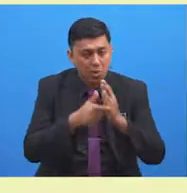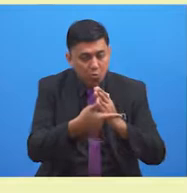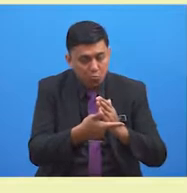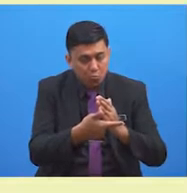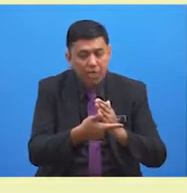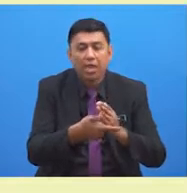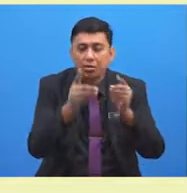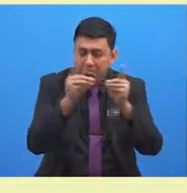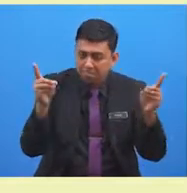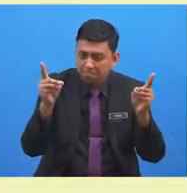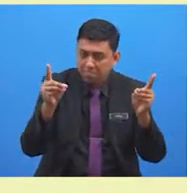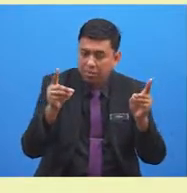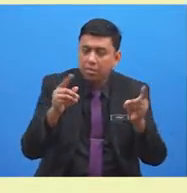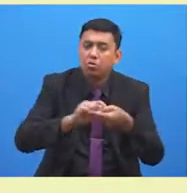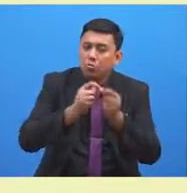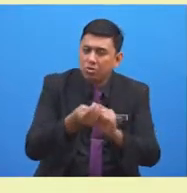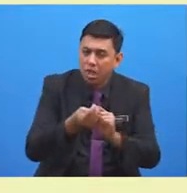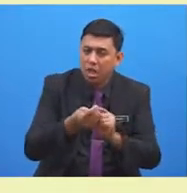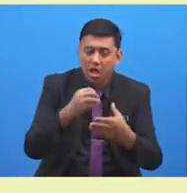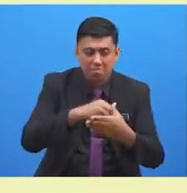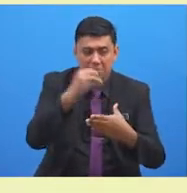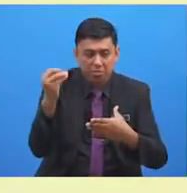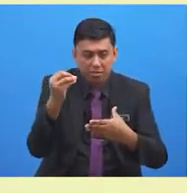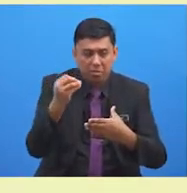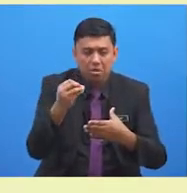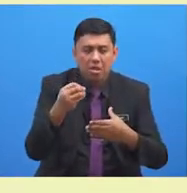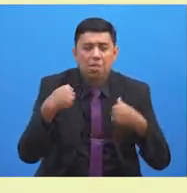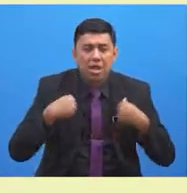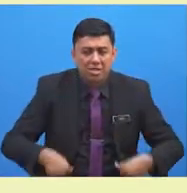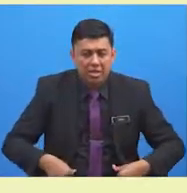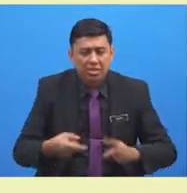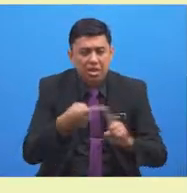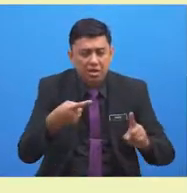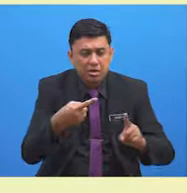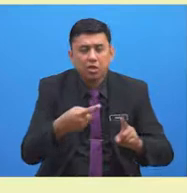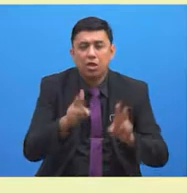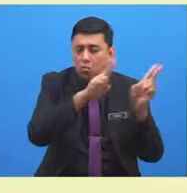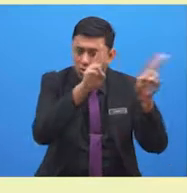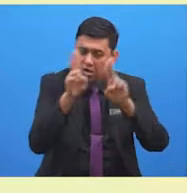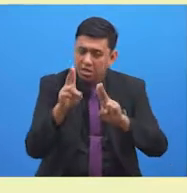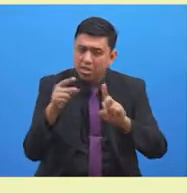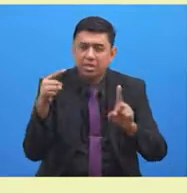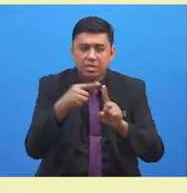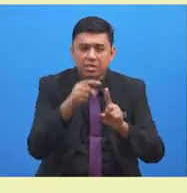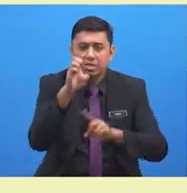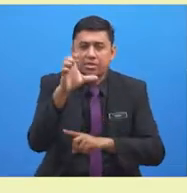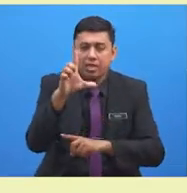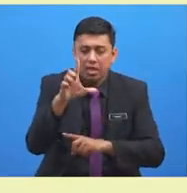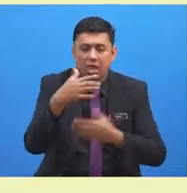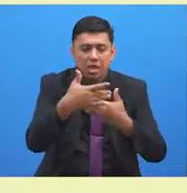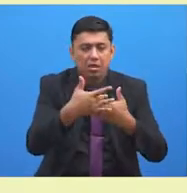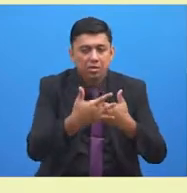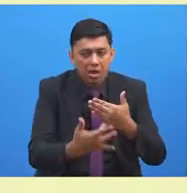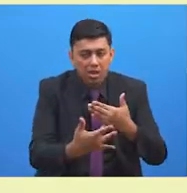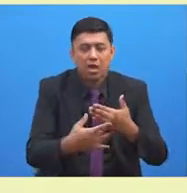Melalui dinding alveolus, berlakunya pertukaran oksigen yang berasal dari udara ke sel-sel darah di